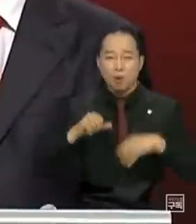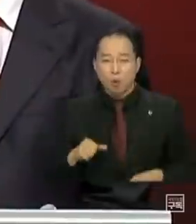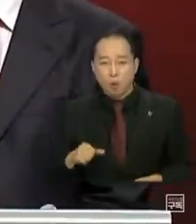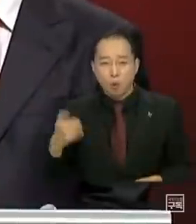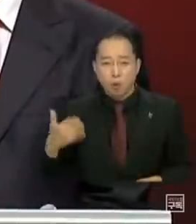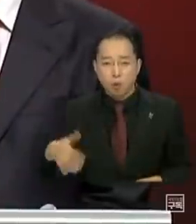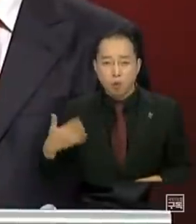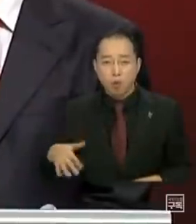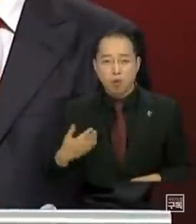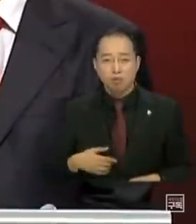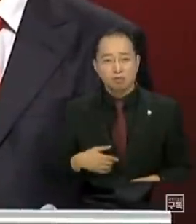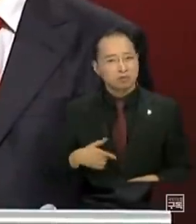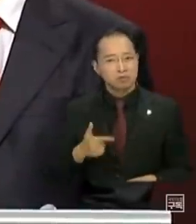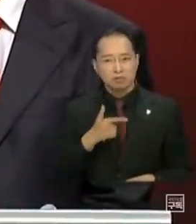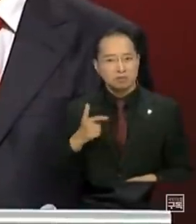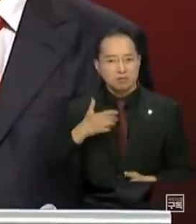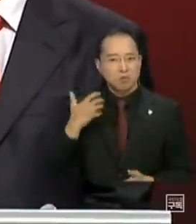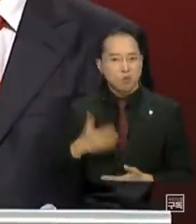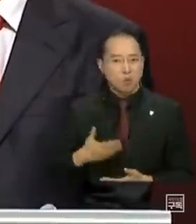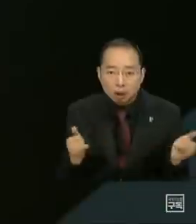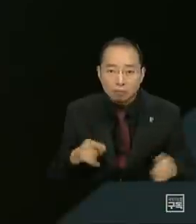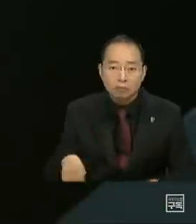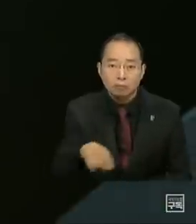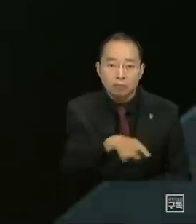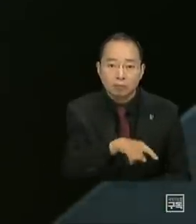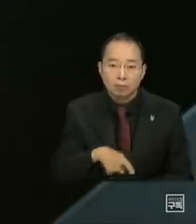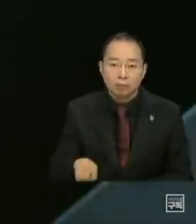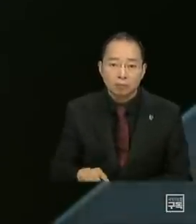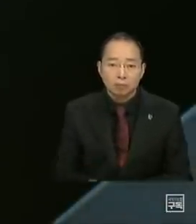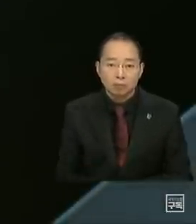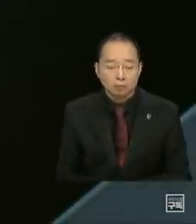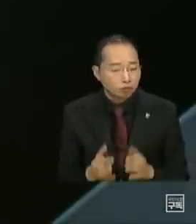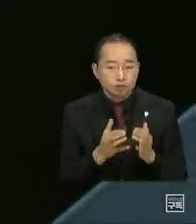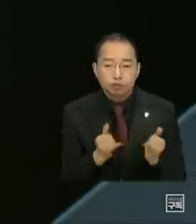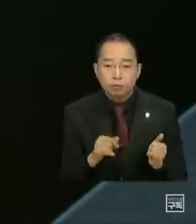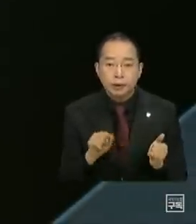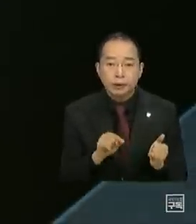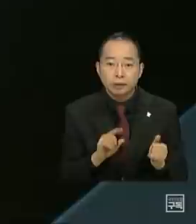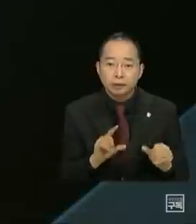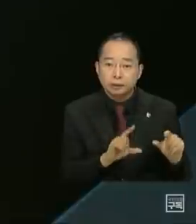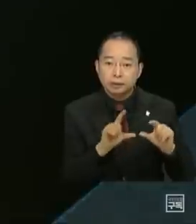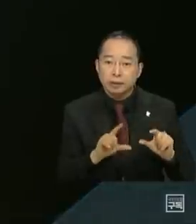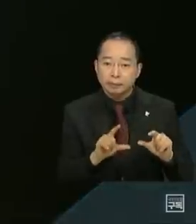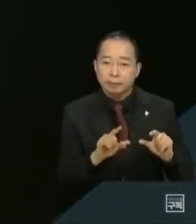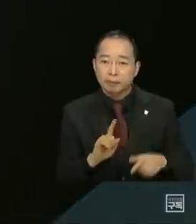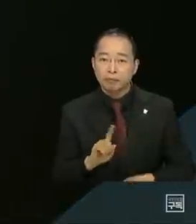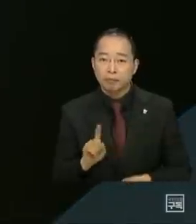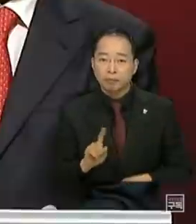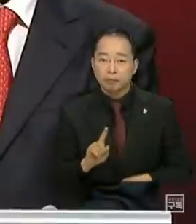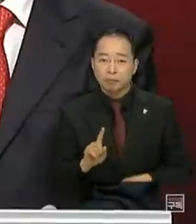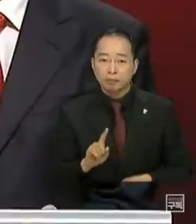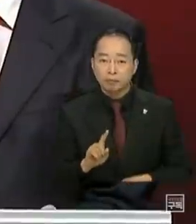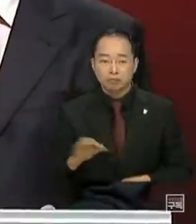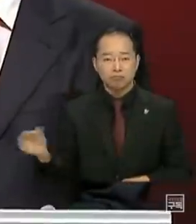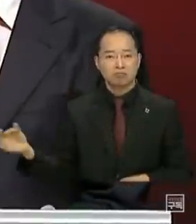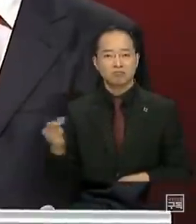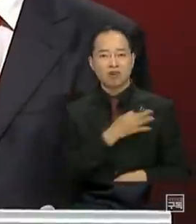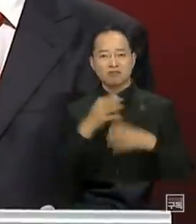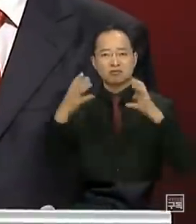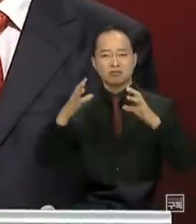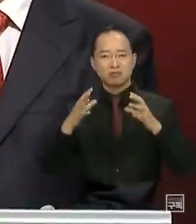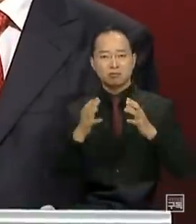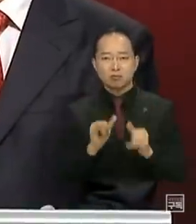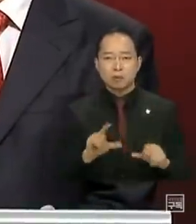저는 상당히 고무적이라고 봅니다. 네. 국민의 삶의 질은 어떻게 됩니까? 선진국 국민의 삶의